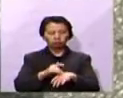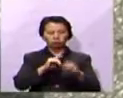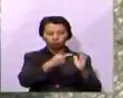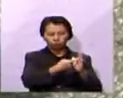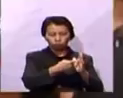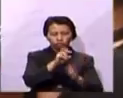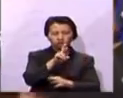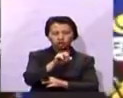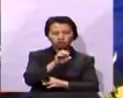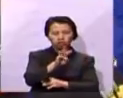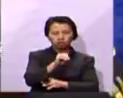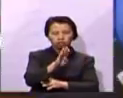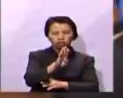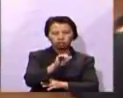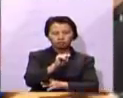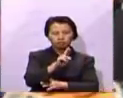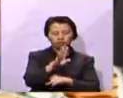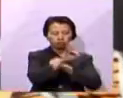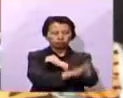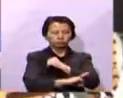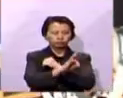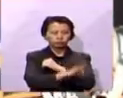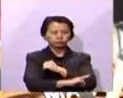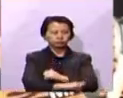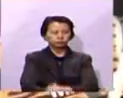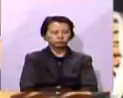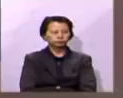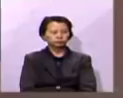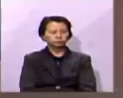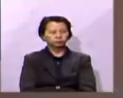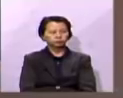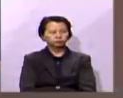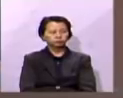bermula dari Rembau, Negeri Sembilan.